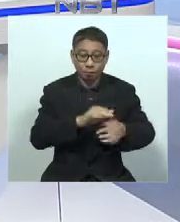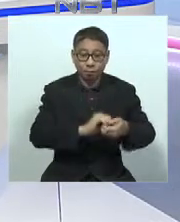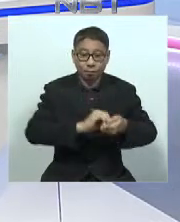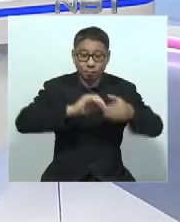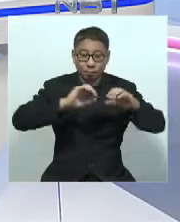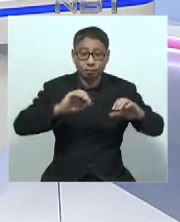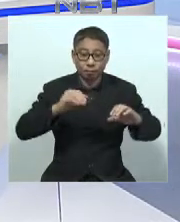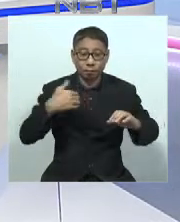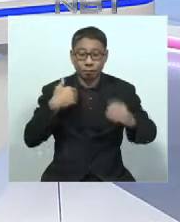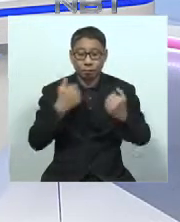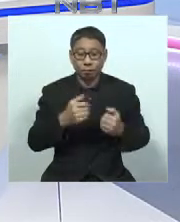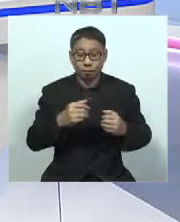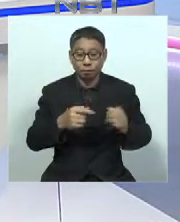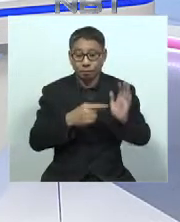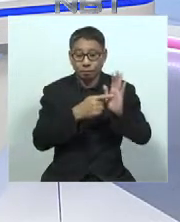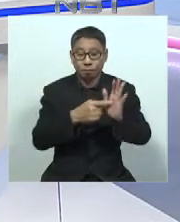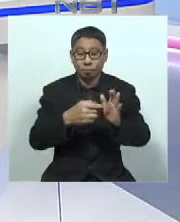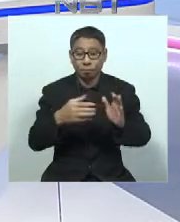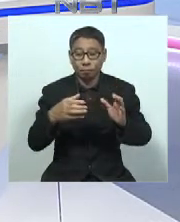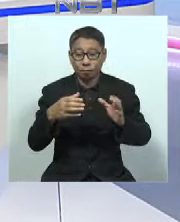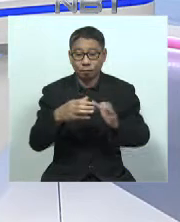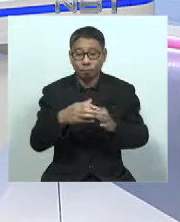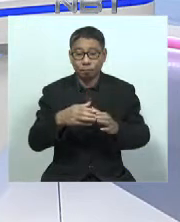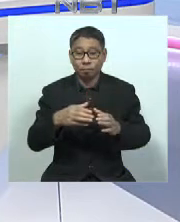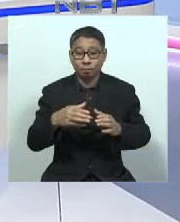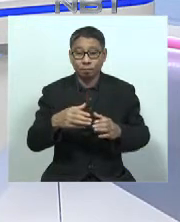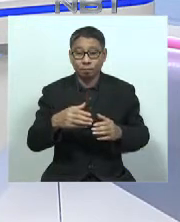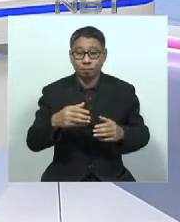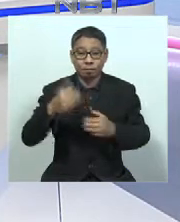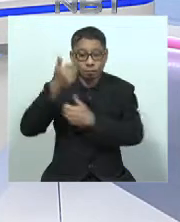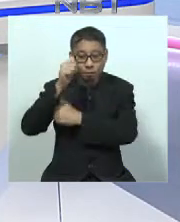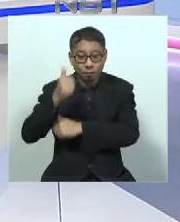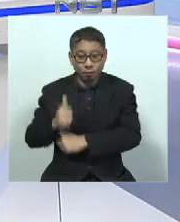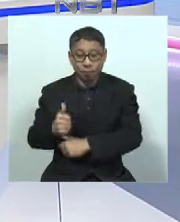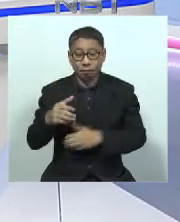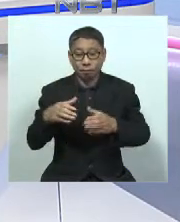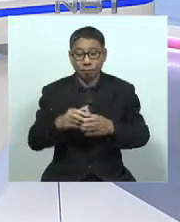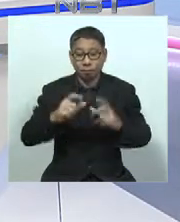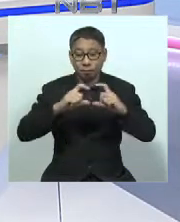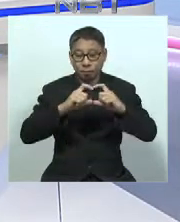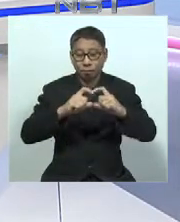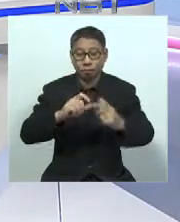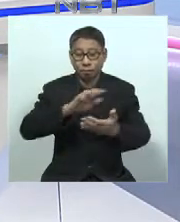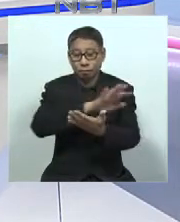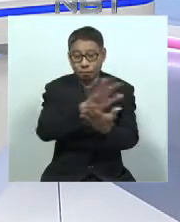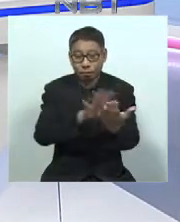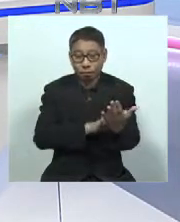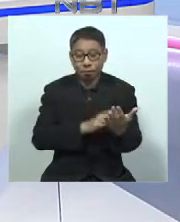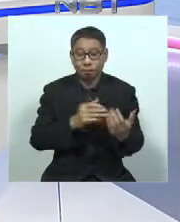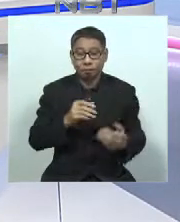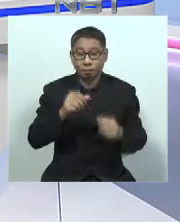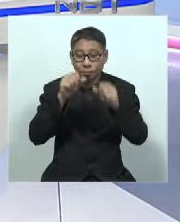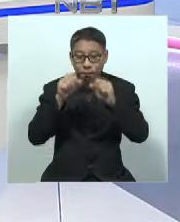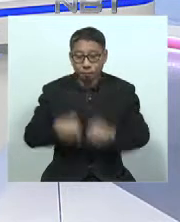าลใหญ่ๆนะฮะอย่างพรรคพลังประชารัฐเอ้ยอย่างพรรคประชาธิปัตย์นะครับแล้วก็พรรคภูมิใจไทยว่าตกลงเนี่ยดีลจ